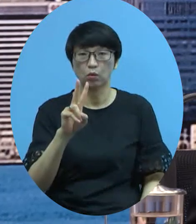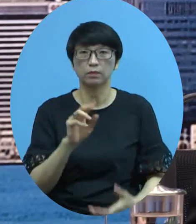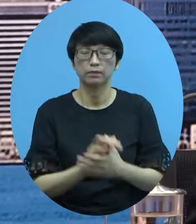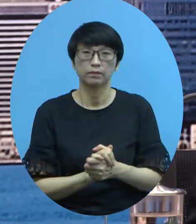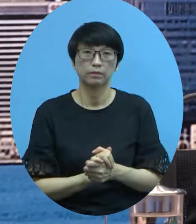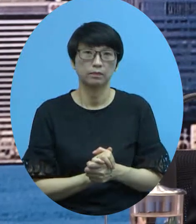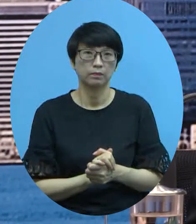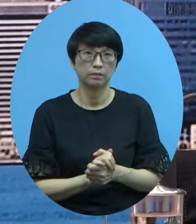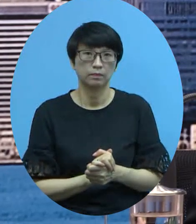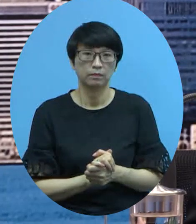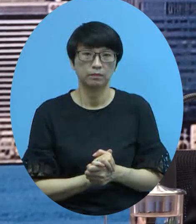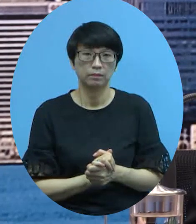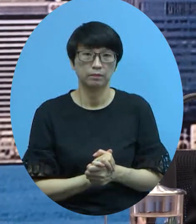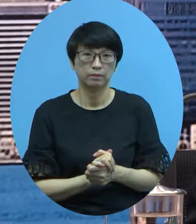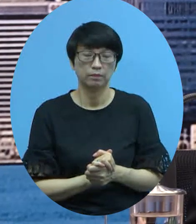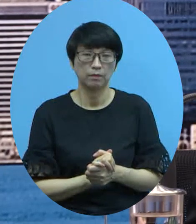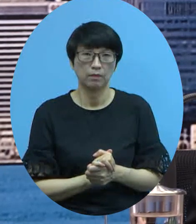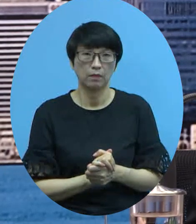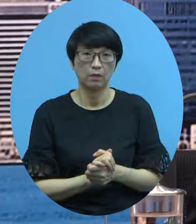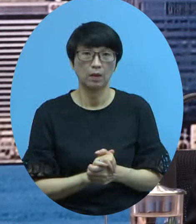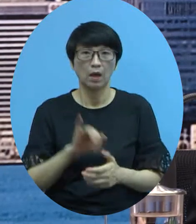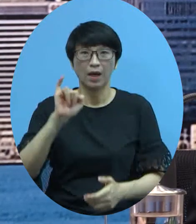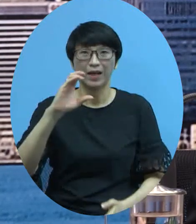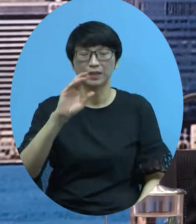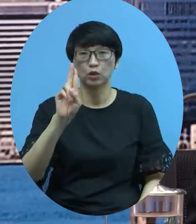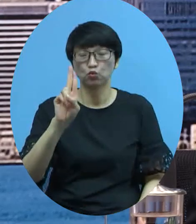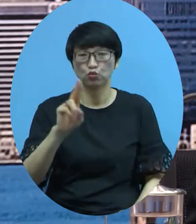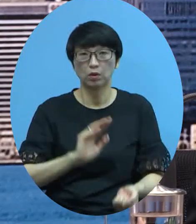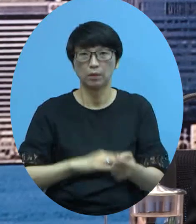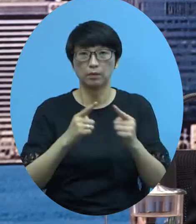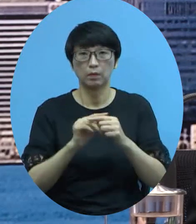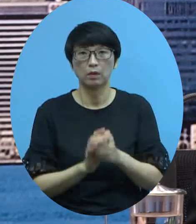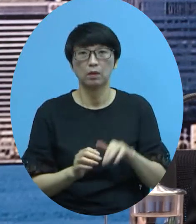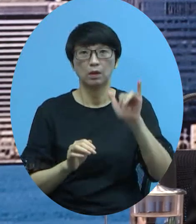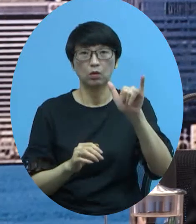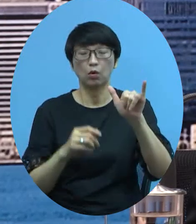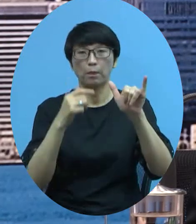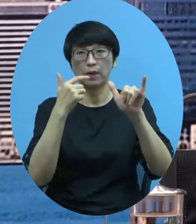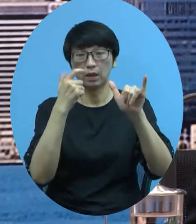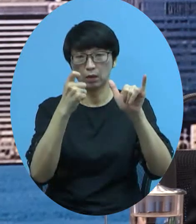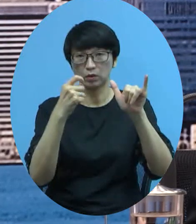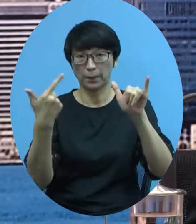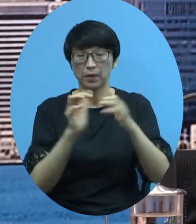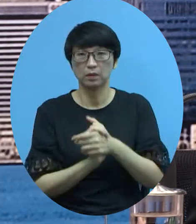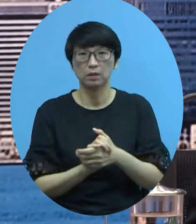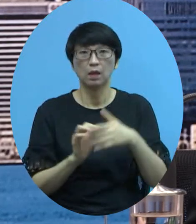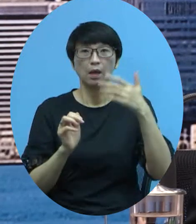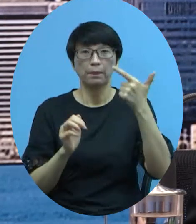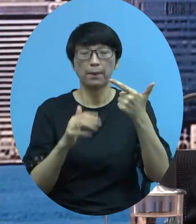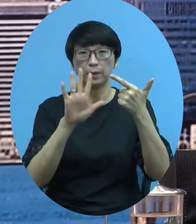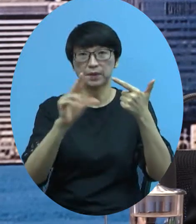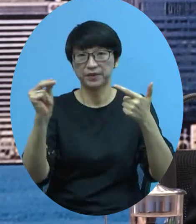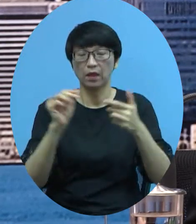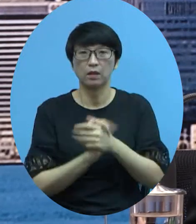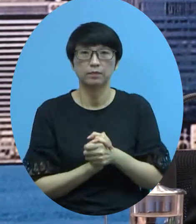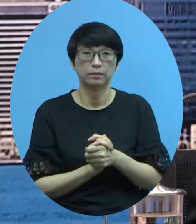哋深切治療部治療嘅病人咧，個 number 係698號同埋857號。